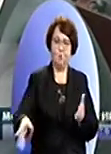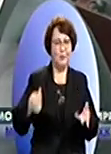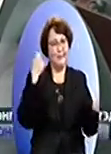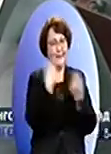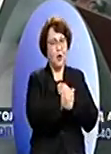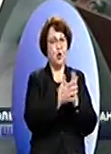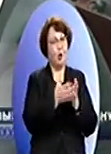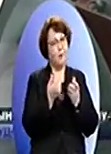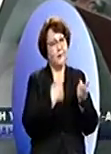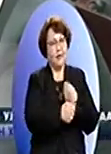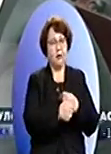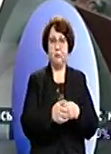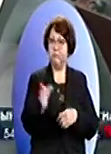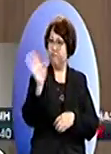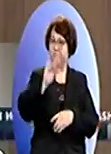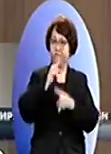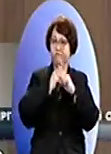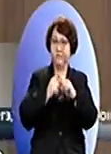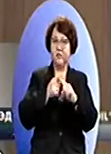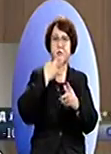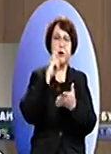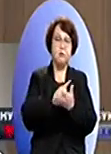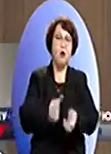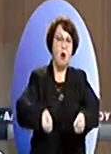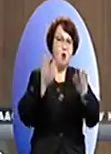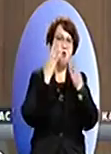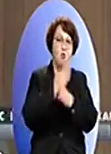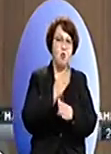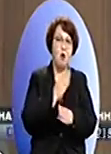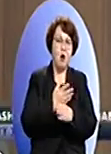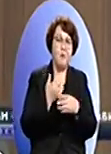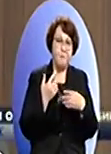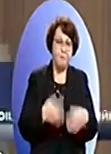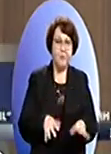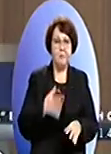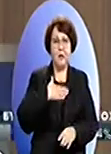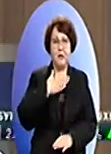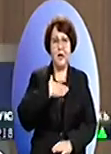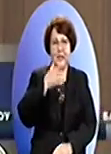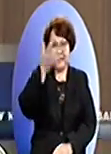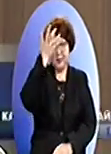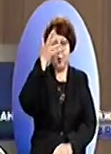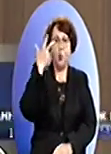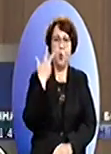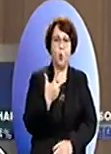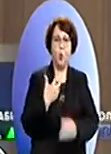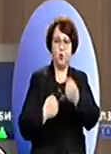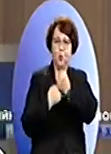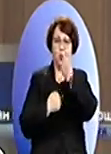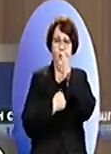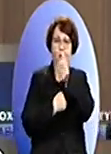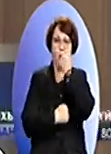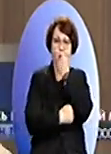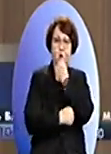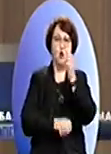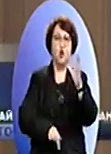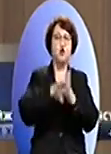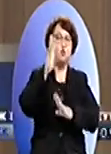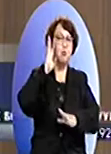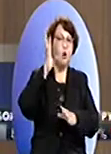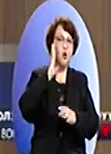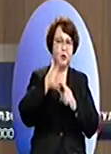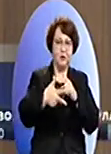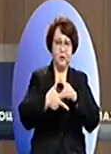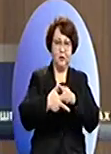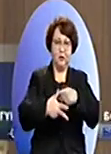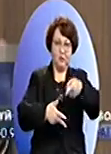хориглох зэрэг асуудлууд тусгасан юм зөвхөн зарласан. Манай цэгийн газар бол 3 тулгуур төгжлийн болгоё зарсан. 3 тулгуур. Нэгдүгээр тулгуур нь бол эдийн засгийн реформ гэж